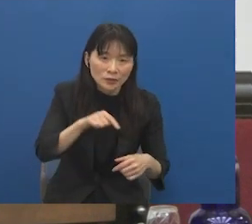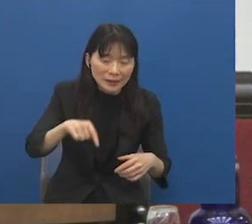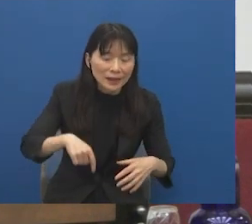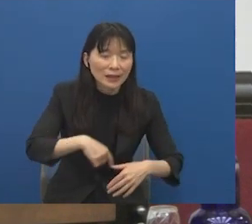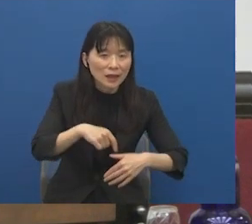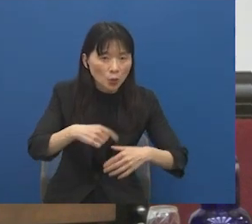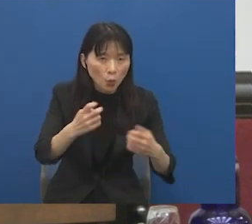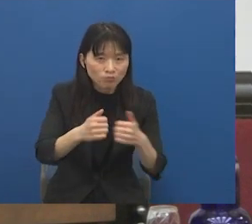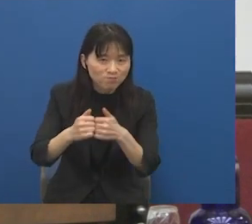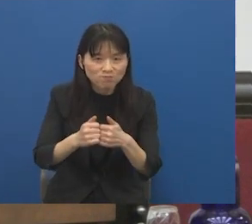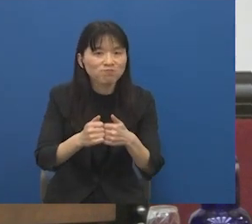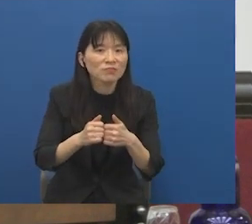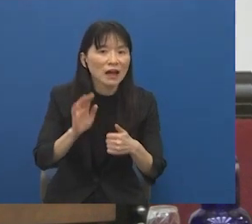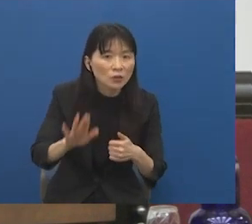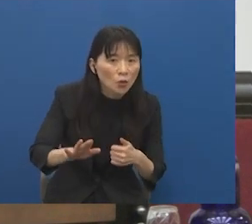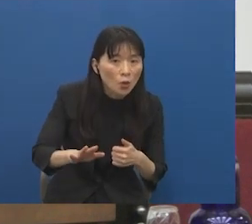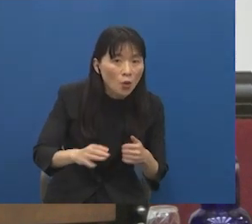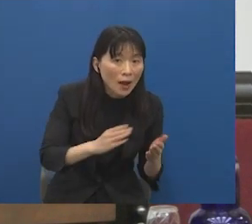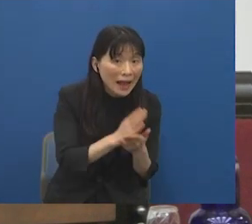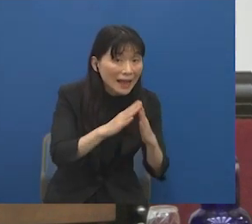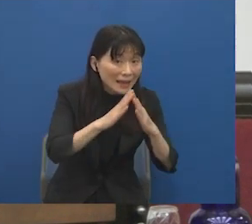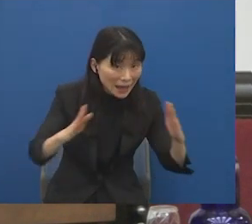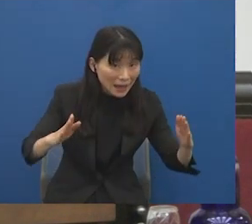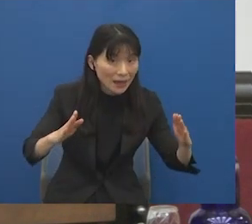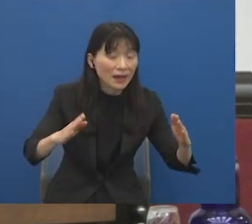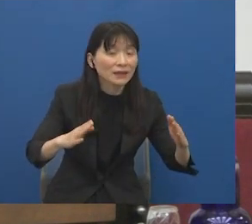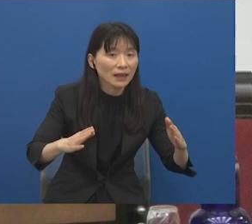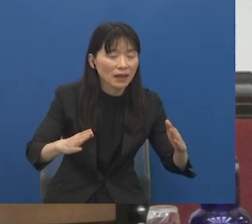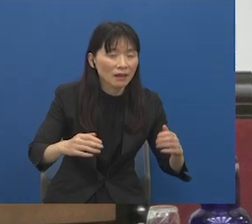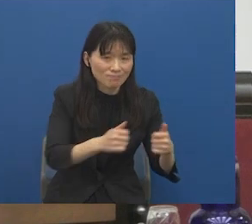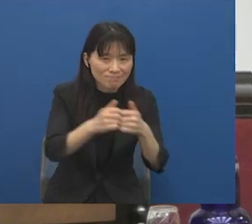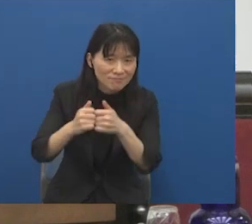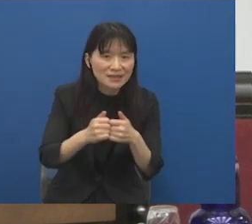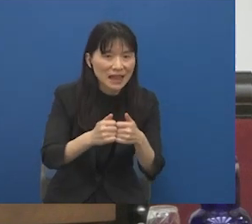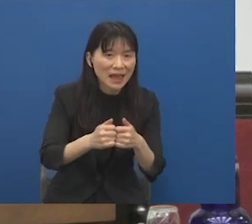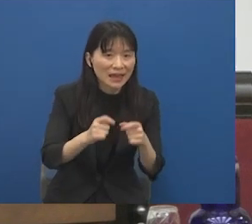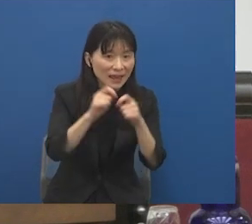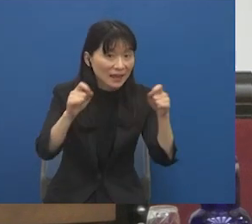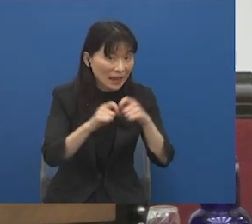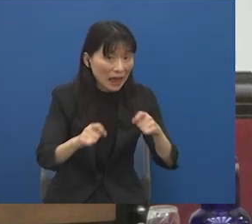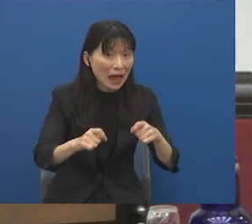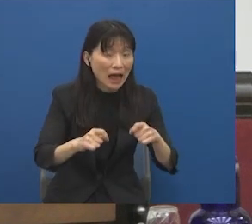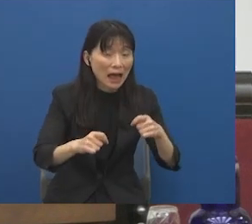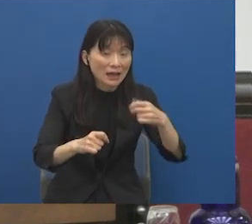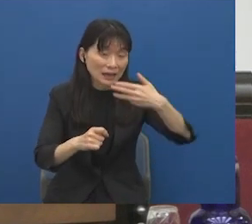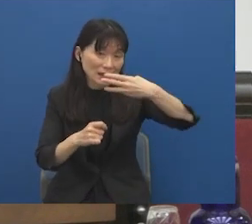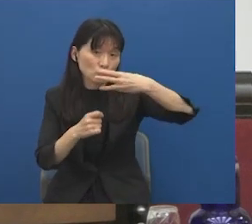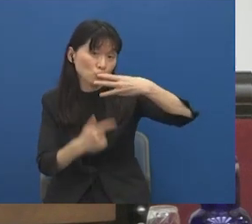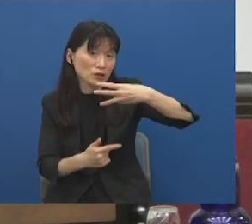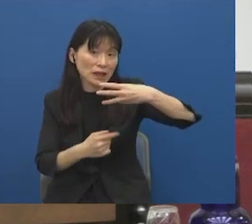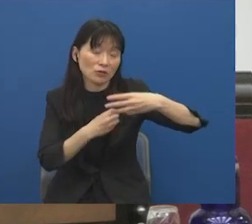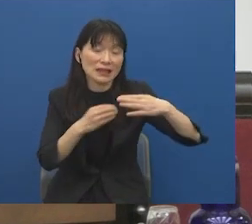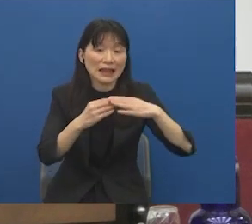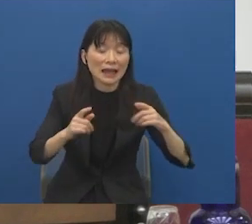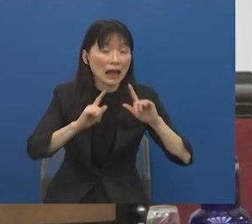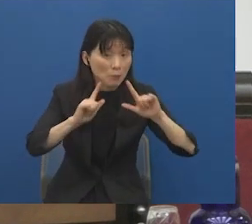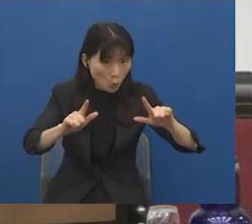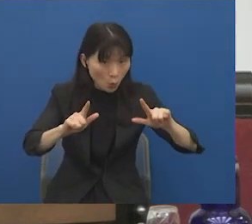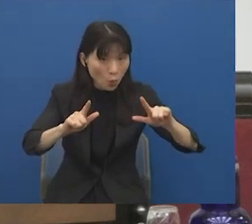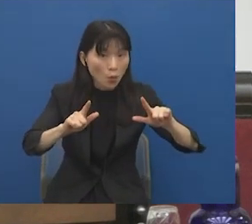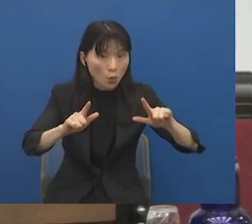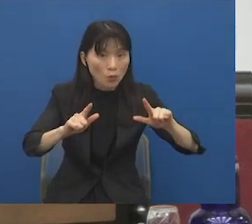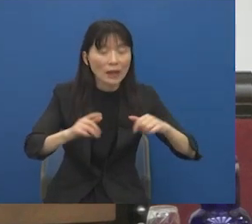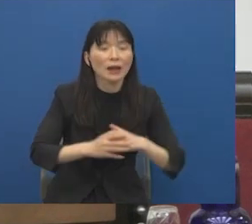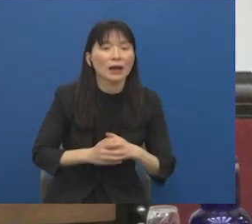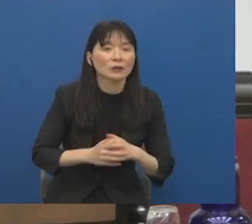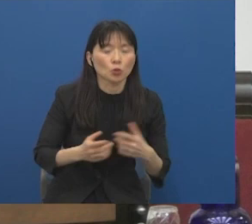の後、さらに各会派等においてご検討いただき、その結果を6日の委員会でご発表いただきましたところ、次のと